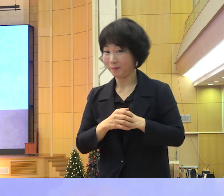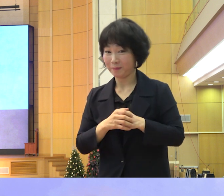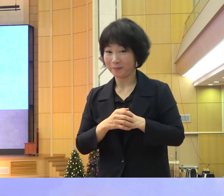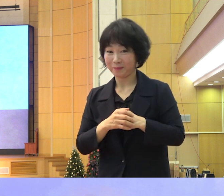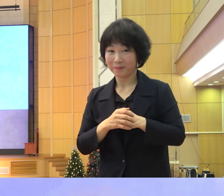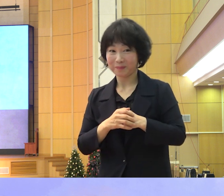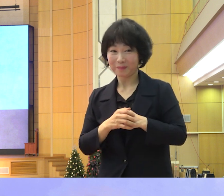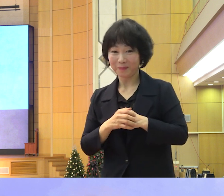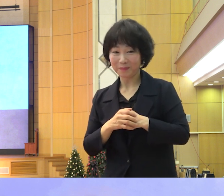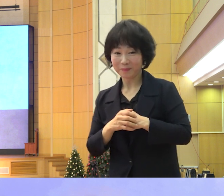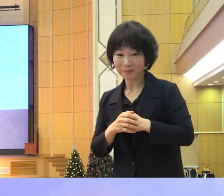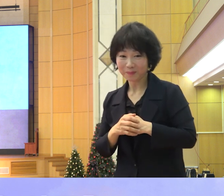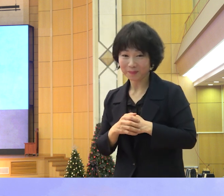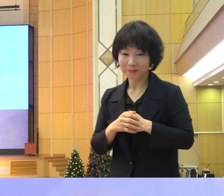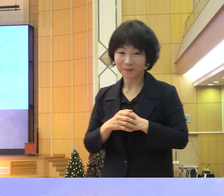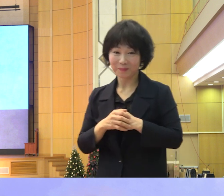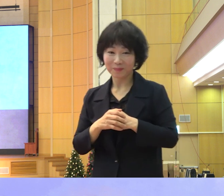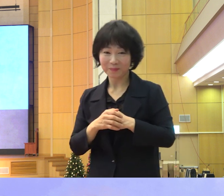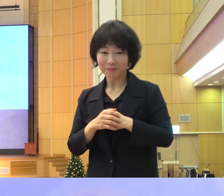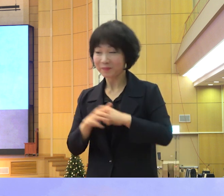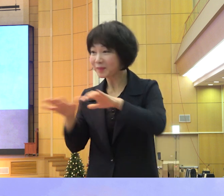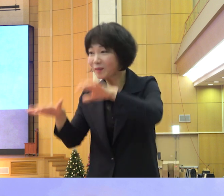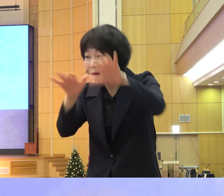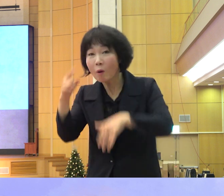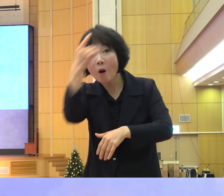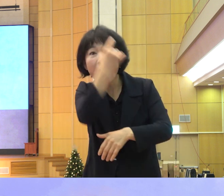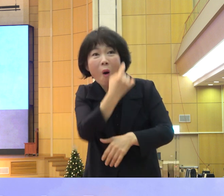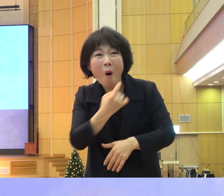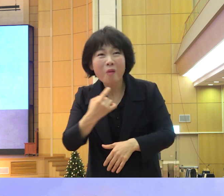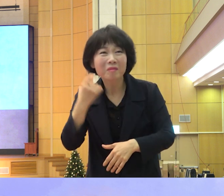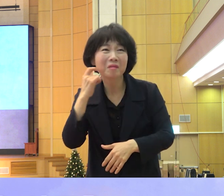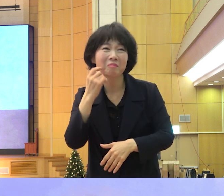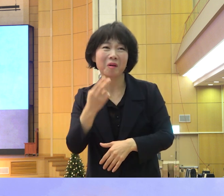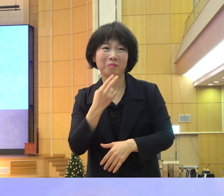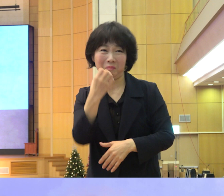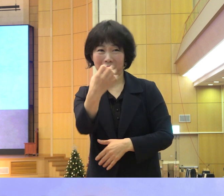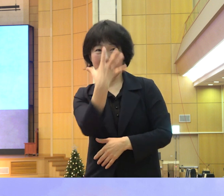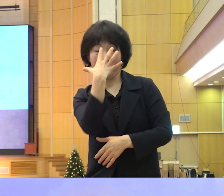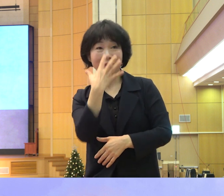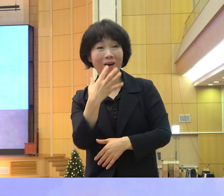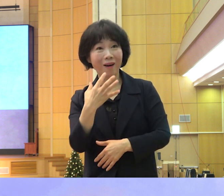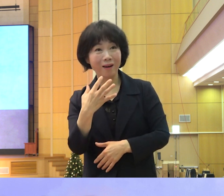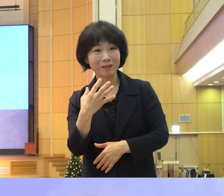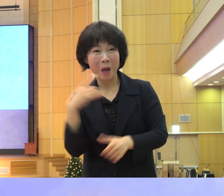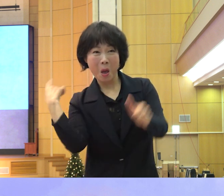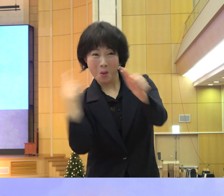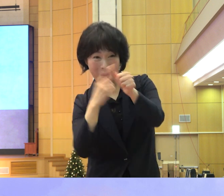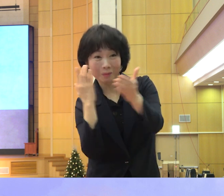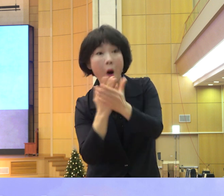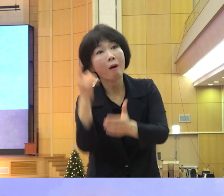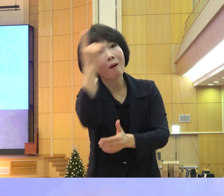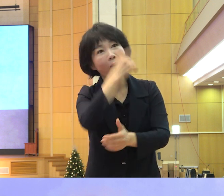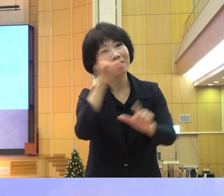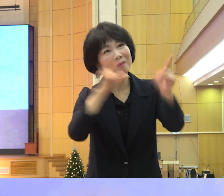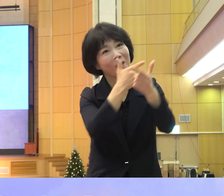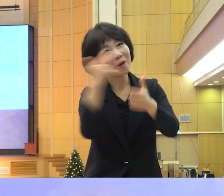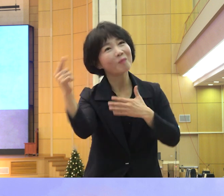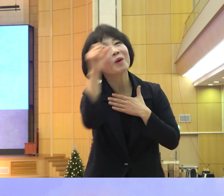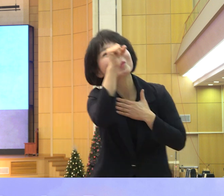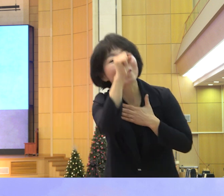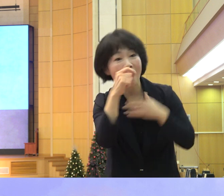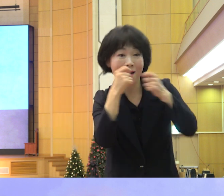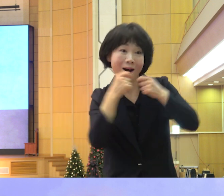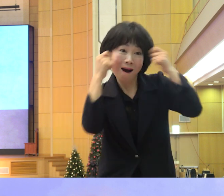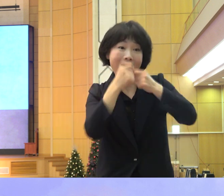참 인상이 좋으시네요 그렇게 말하잖아. 인상이